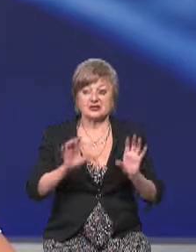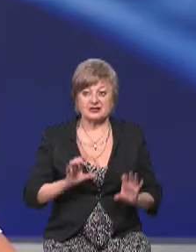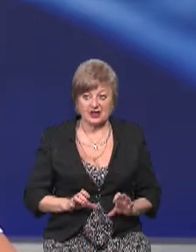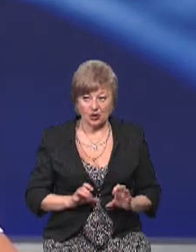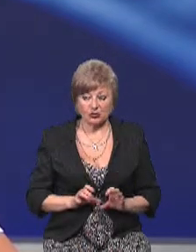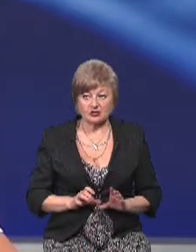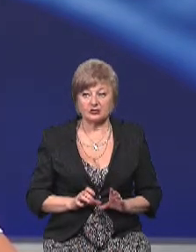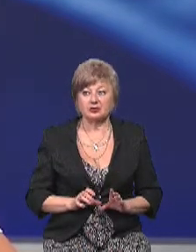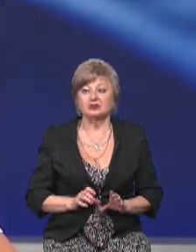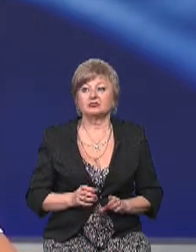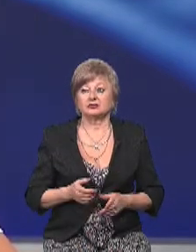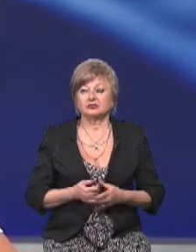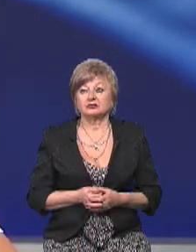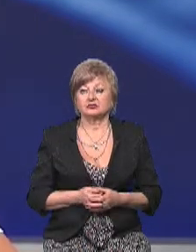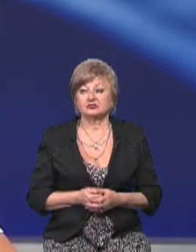автомобілів,